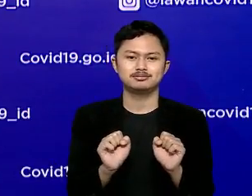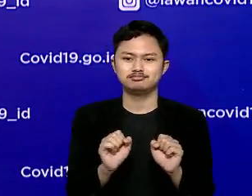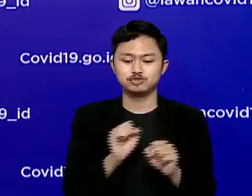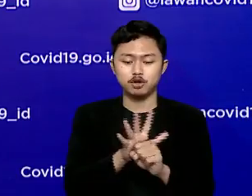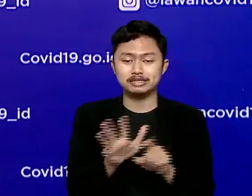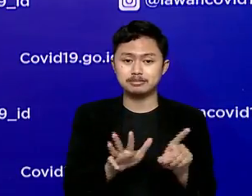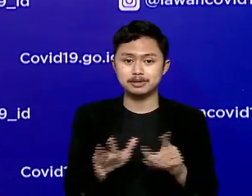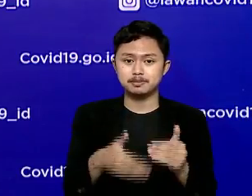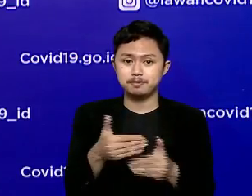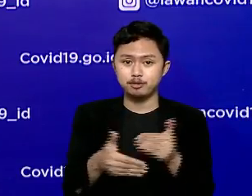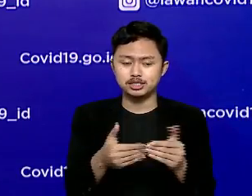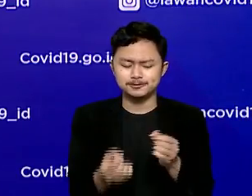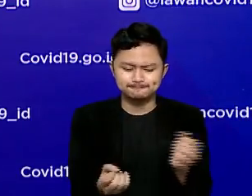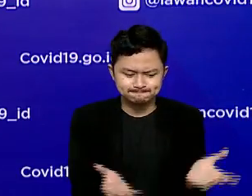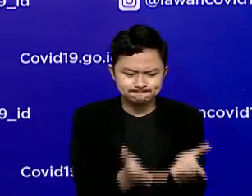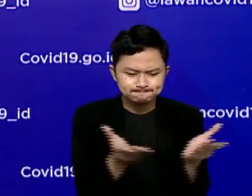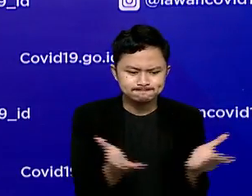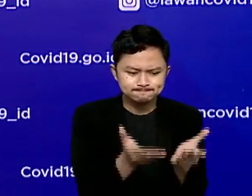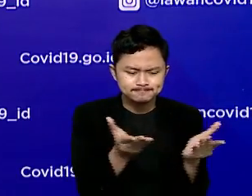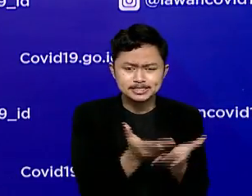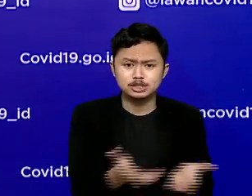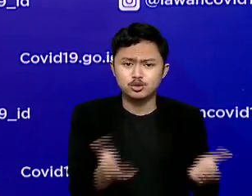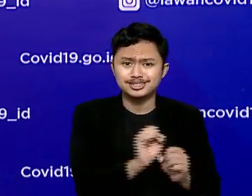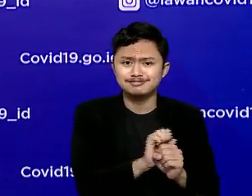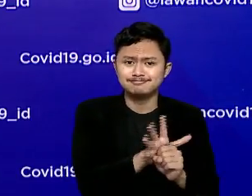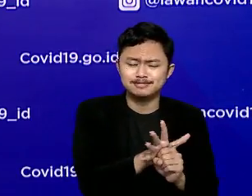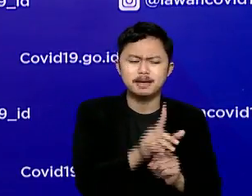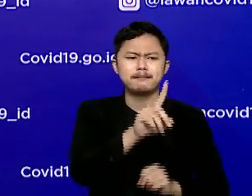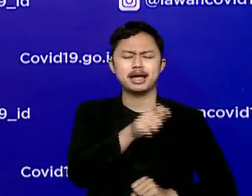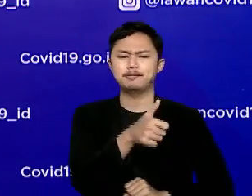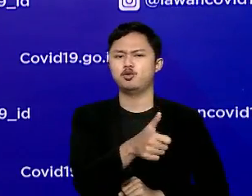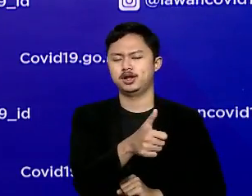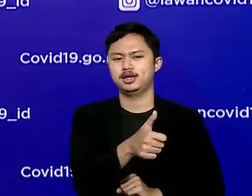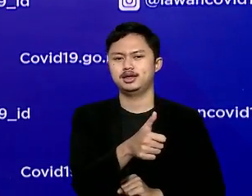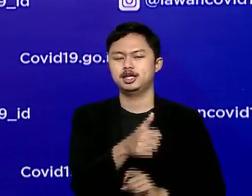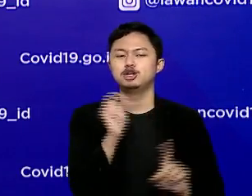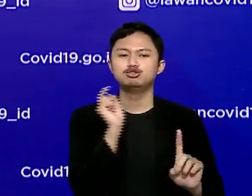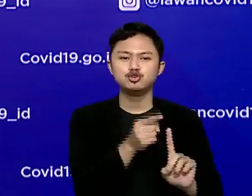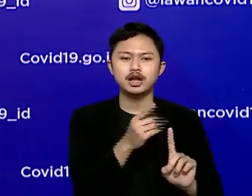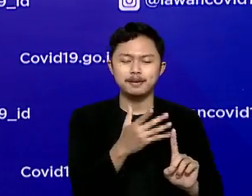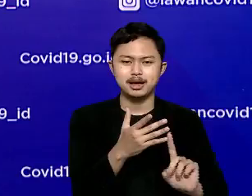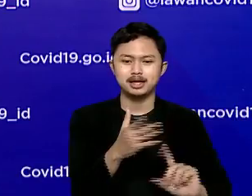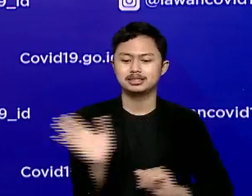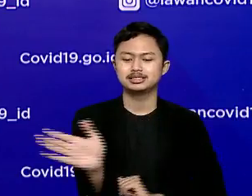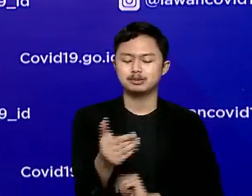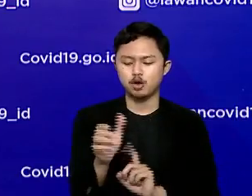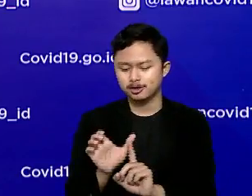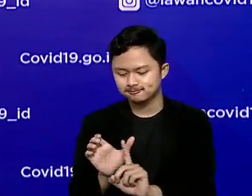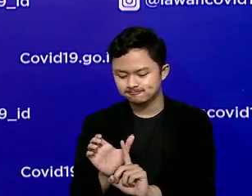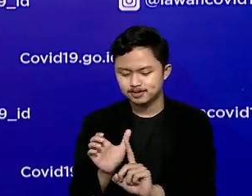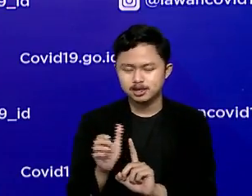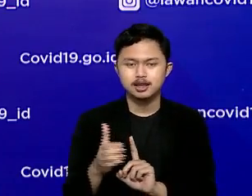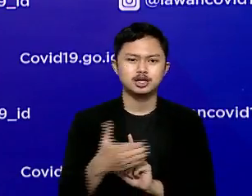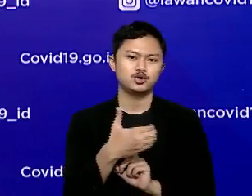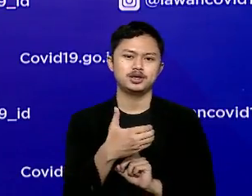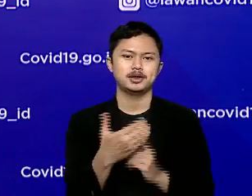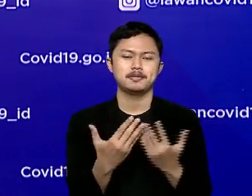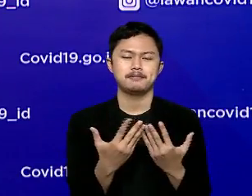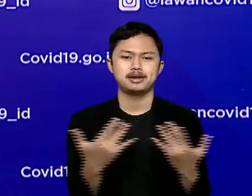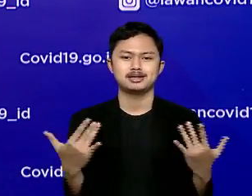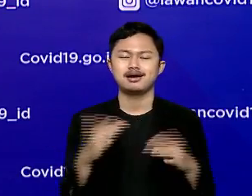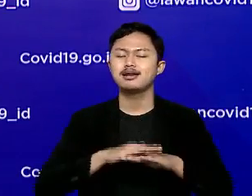masih dalam tahap pengembangan di masa pandemi, semata-mata untuk memberikan perlindungan terbaik bagi seluruh